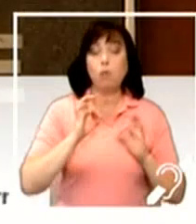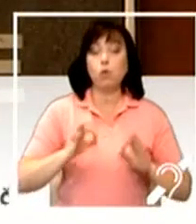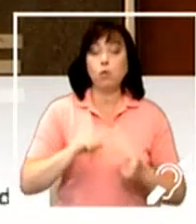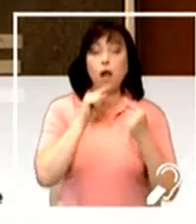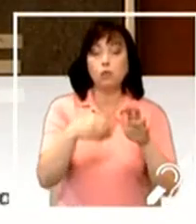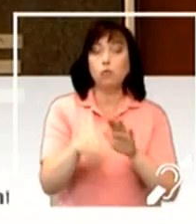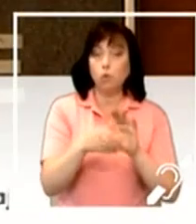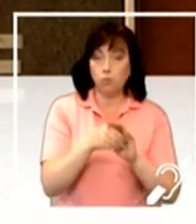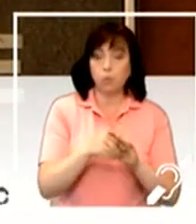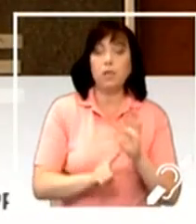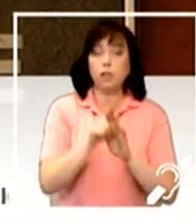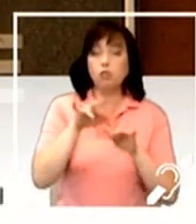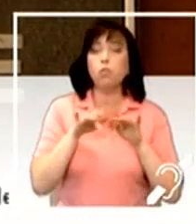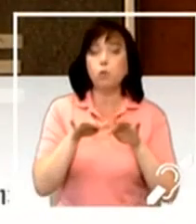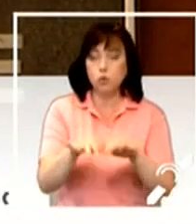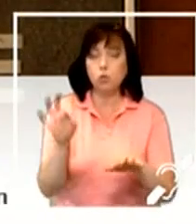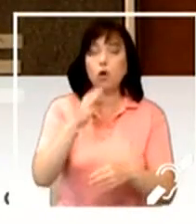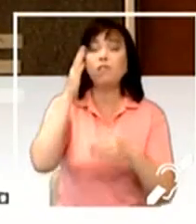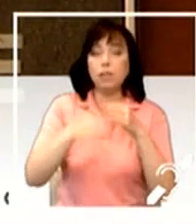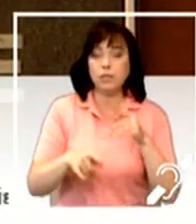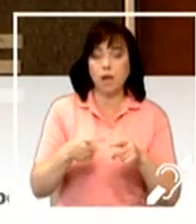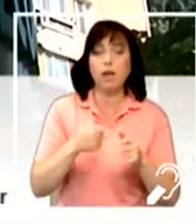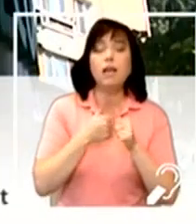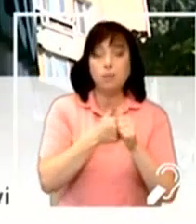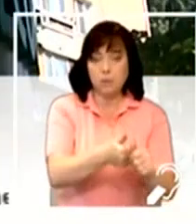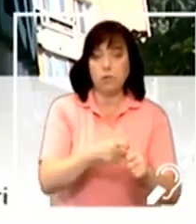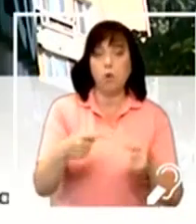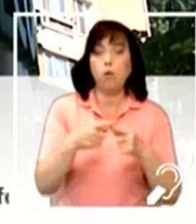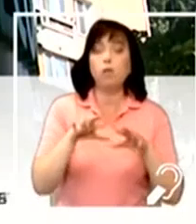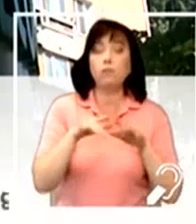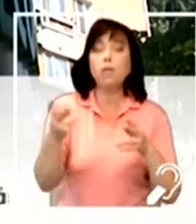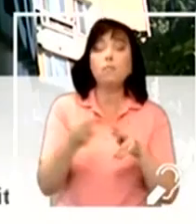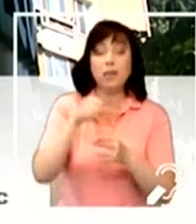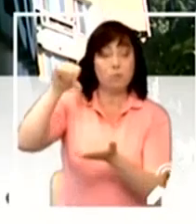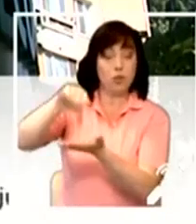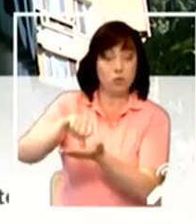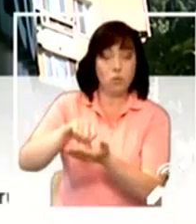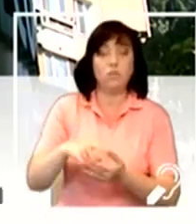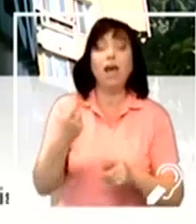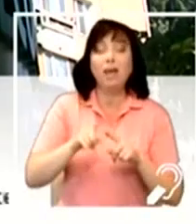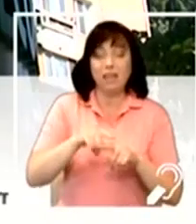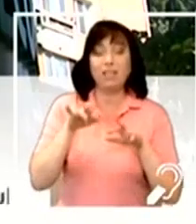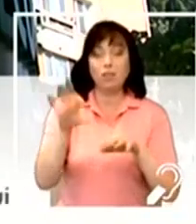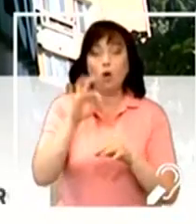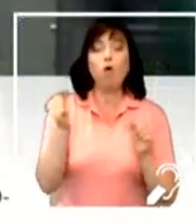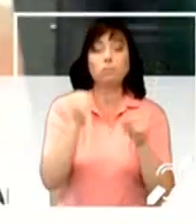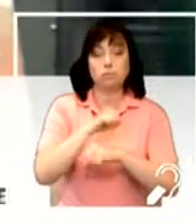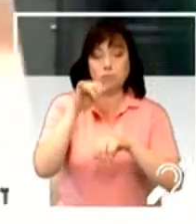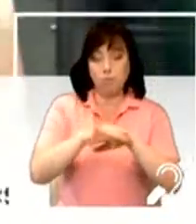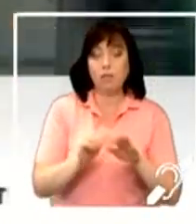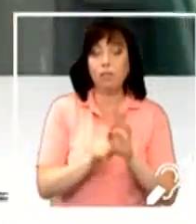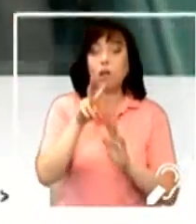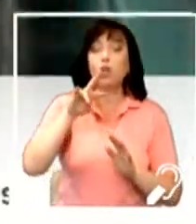Procuratura Anticorupție a demarat procedura de finalizare a urmăririi penale în lipsa învinuitului în dosarul furtul miliardului. La începutul lunii iulie,